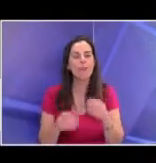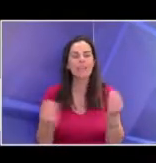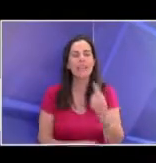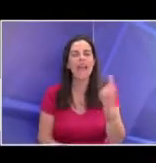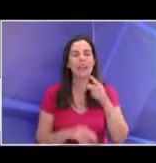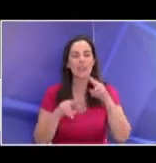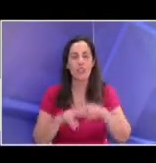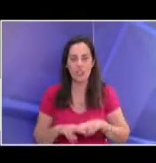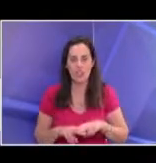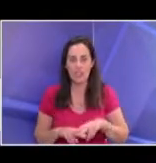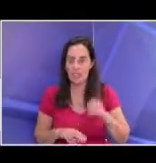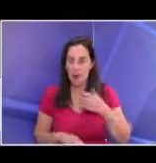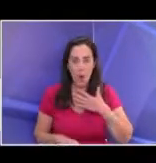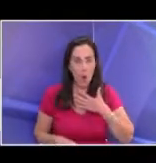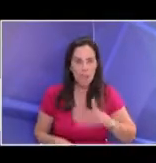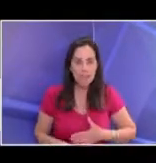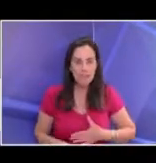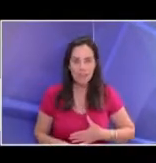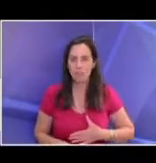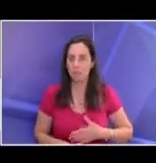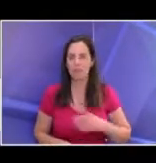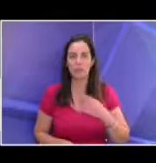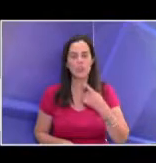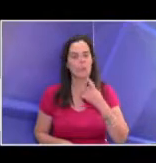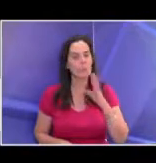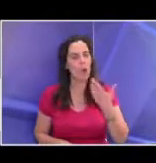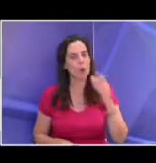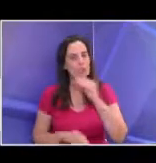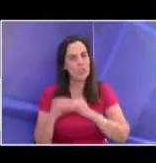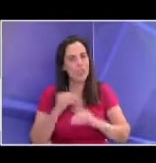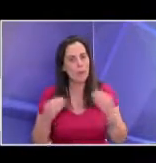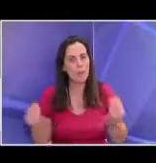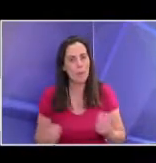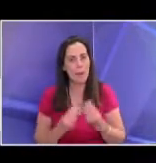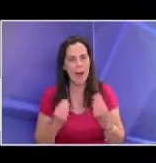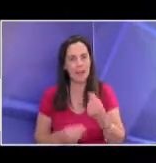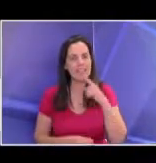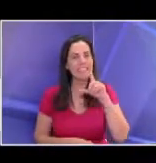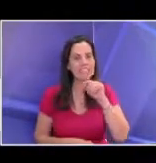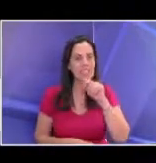היחיד שנשאר לנו. ואם רוצים שנגיד בכלי הזה בואו נשתמש במידתיות,